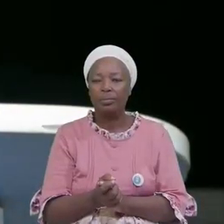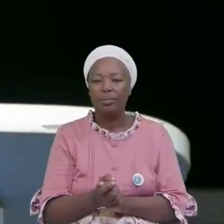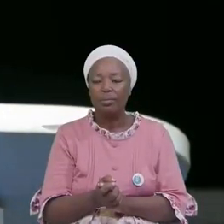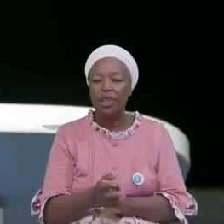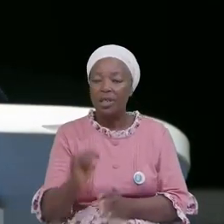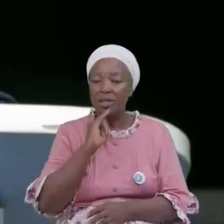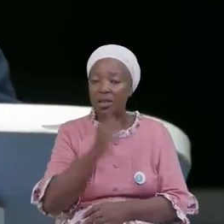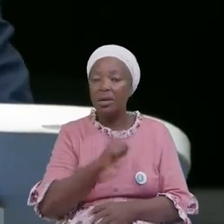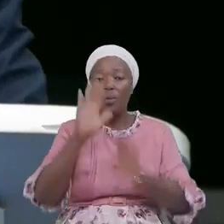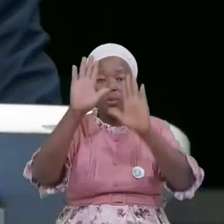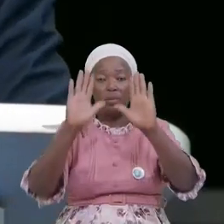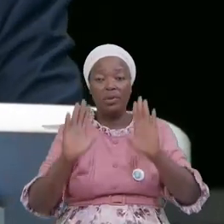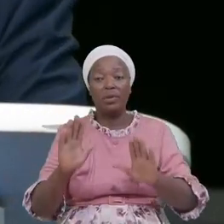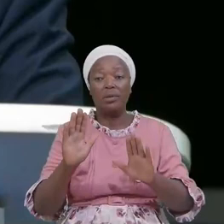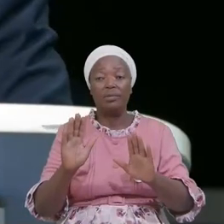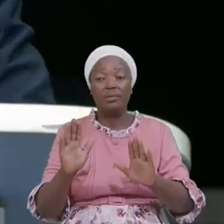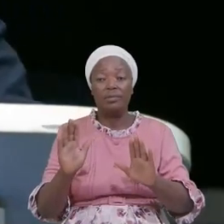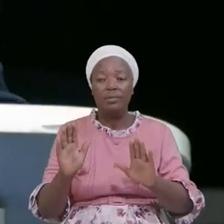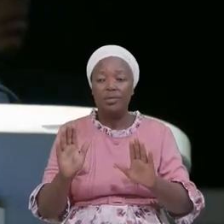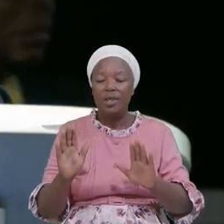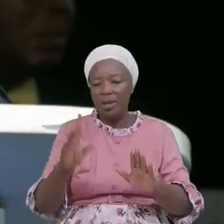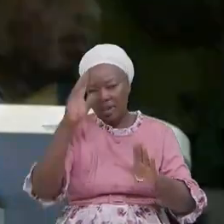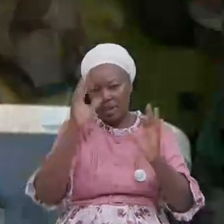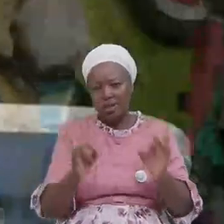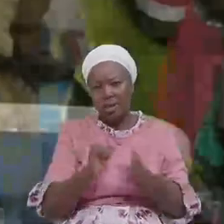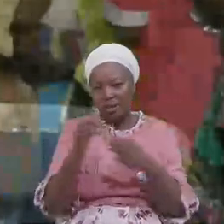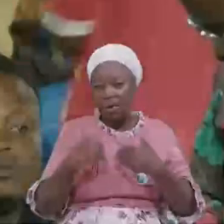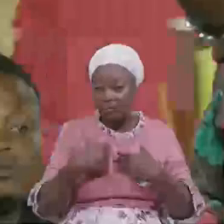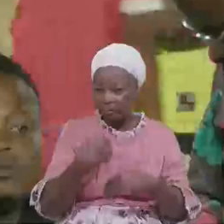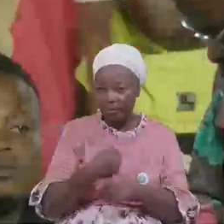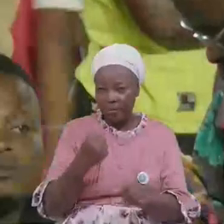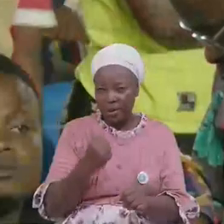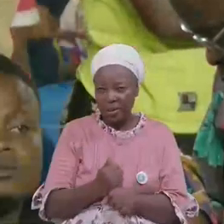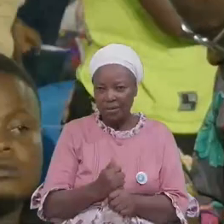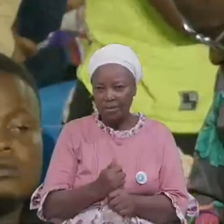C'est une décision merveilleuse que vous avez prise.